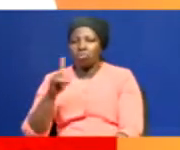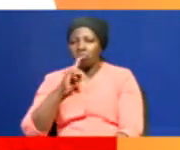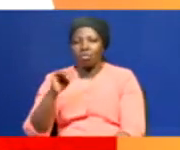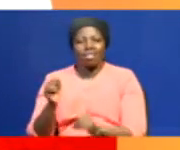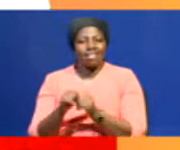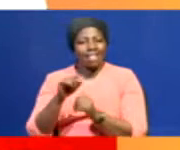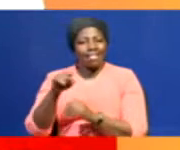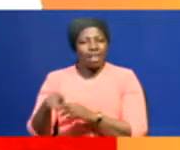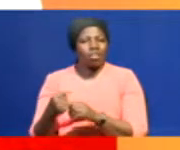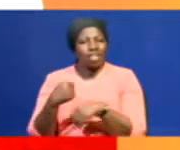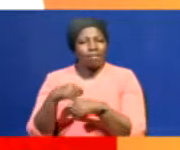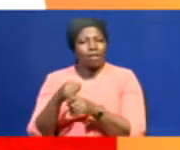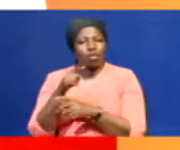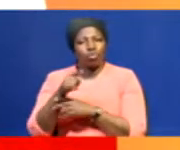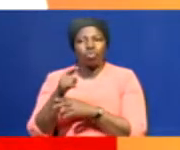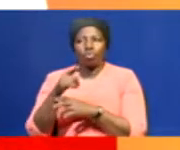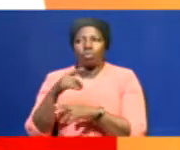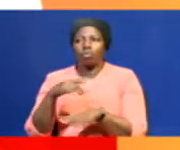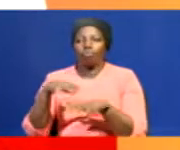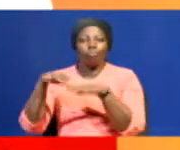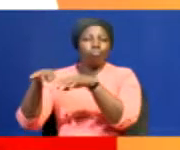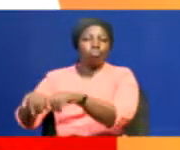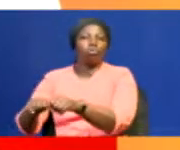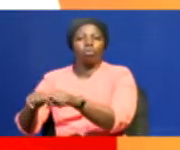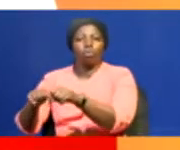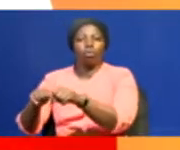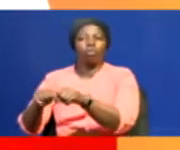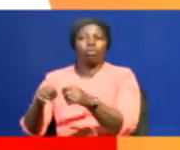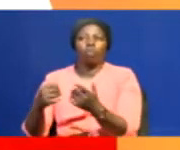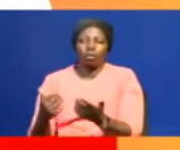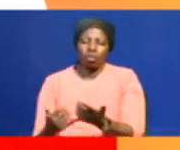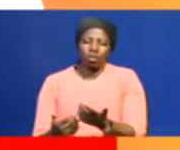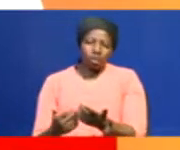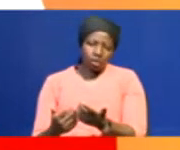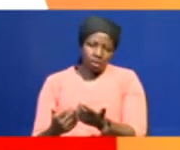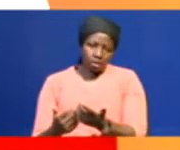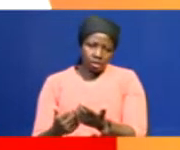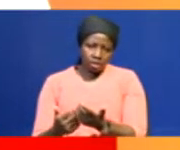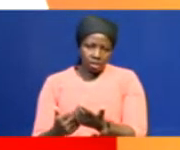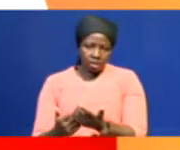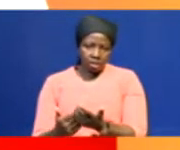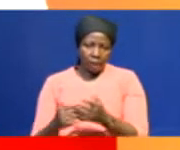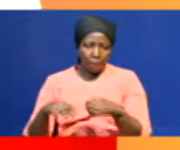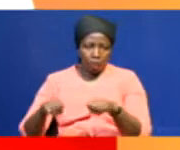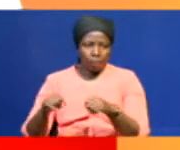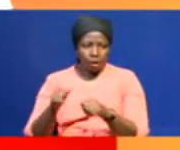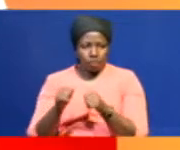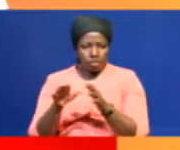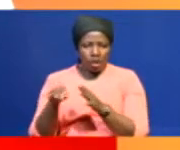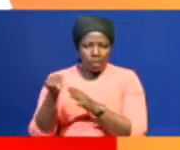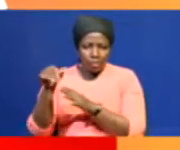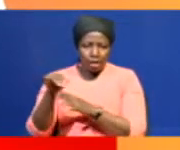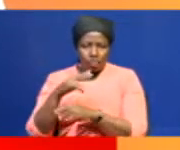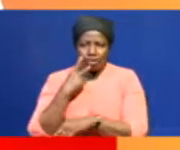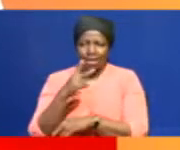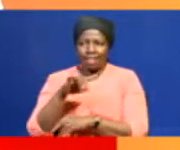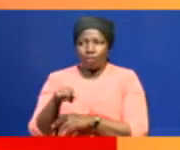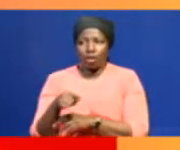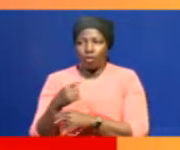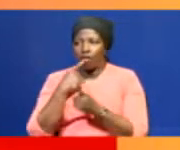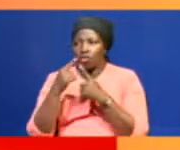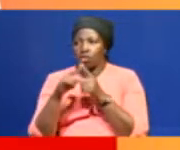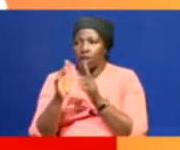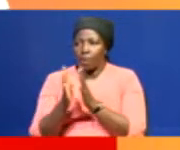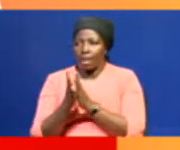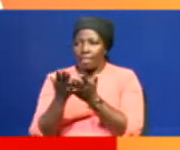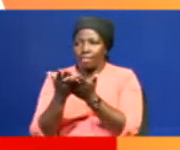anapoteza pikipiki 2,200 yenye alikuwa ashalipa. Ndio tukumeongea na wao, tukamwambia kama kuna challenge yote mtuambie, sisi